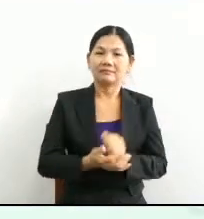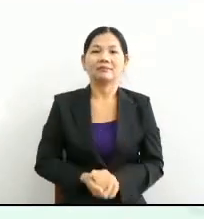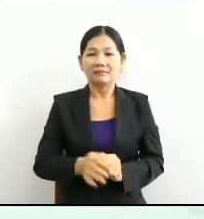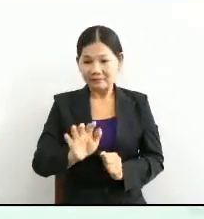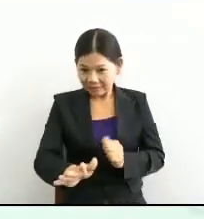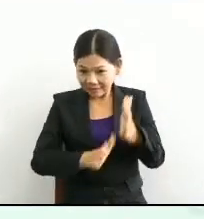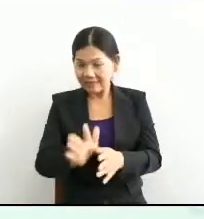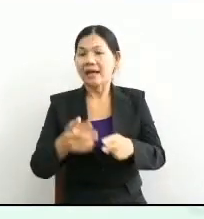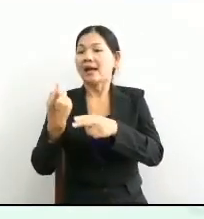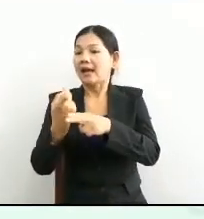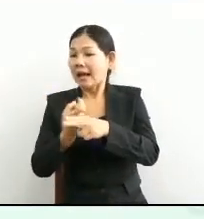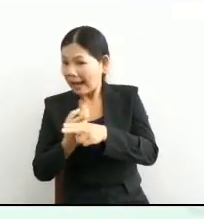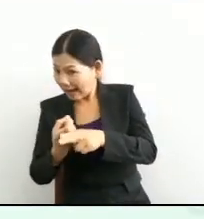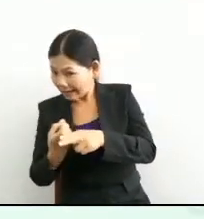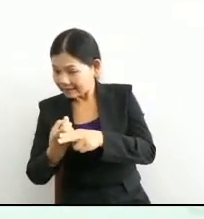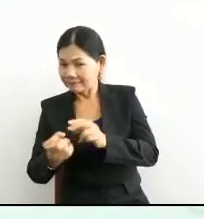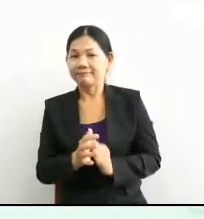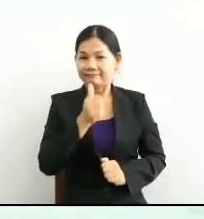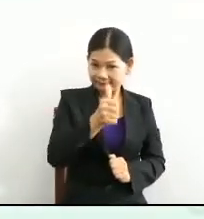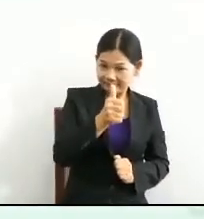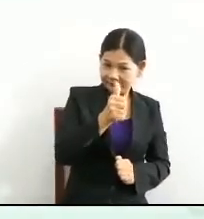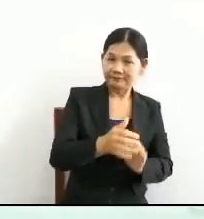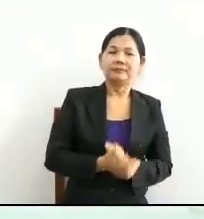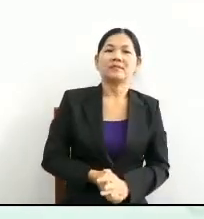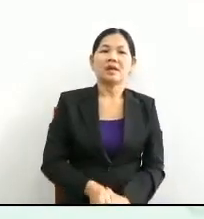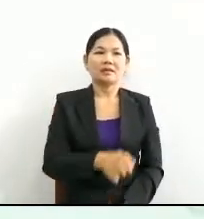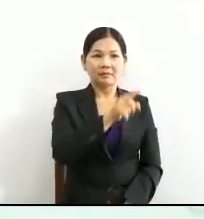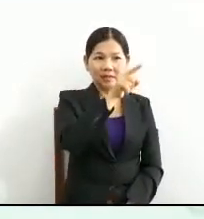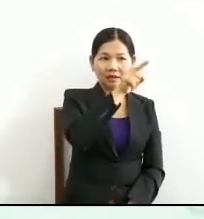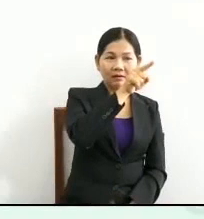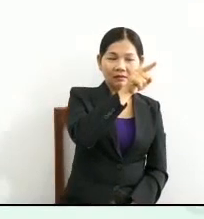ai mà con chà là nè muối bị tiết